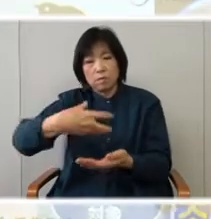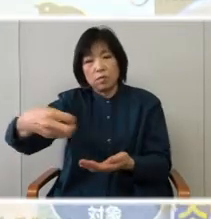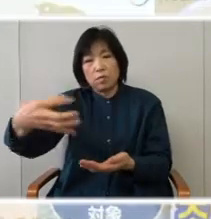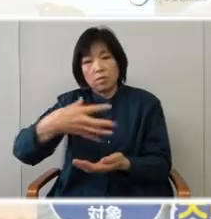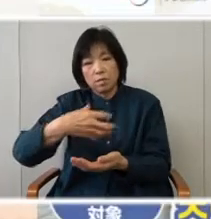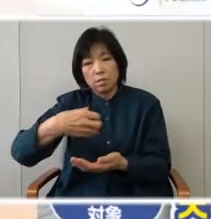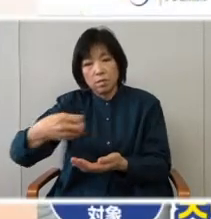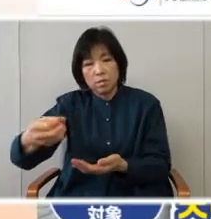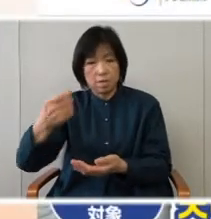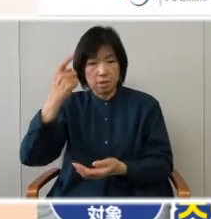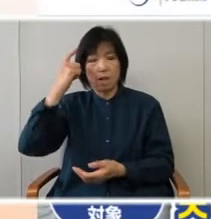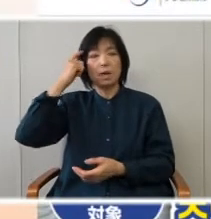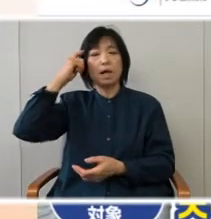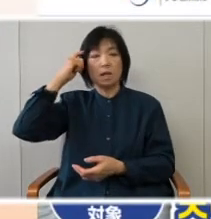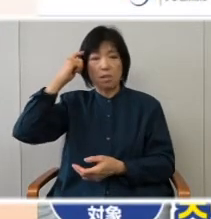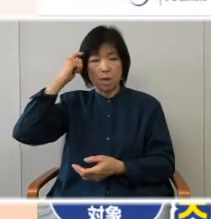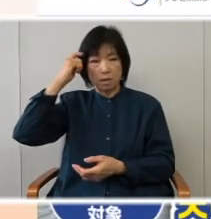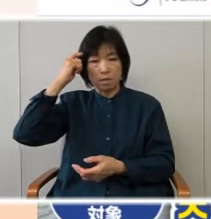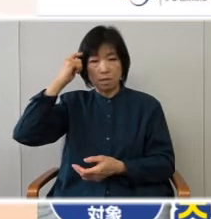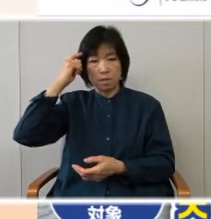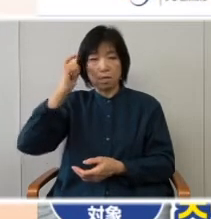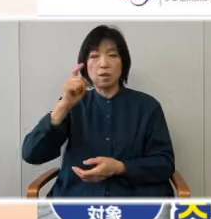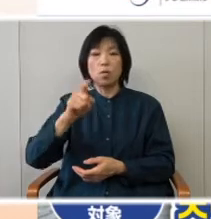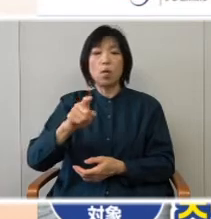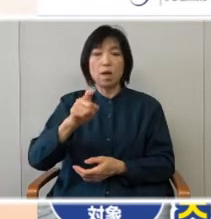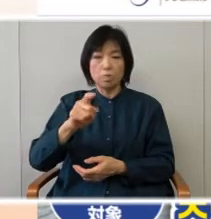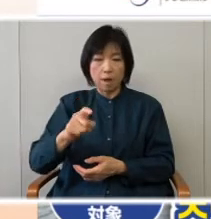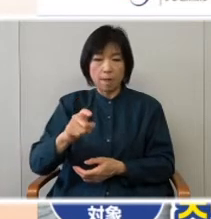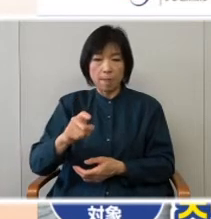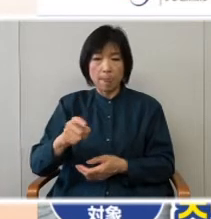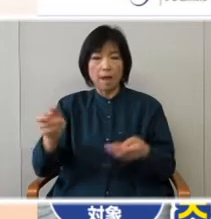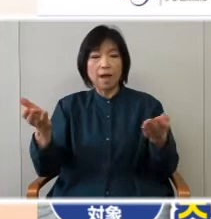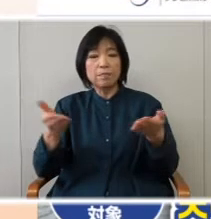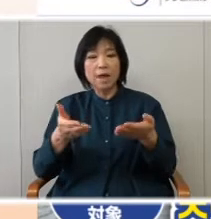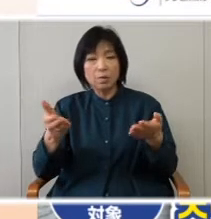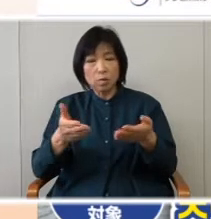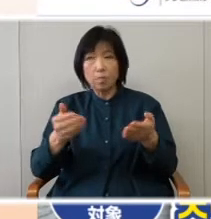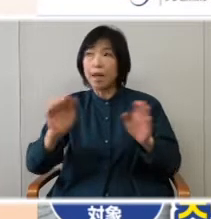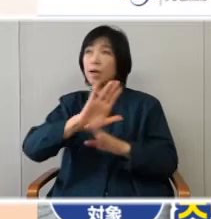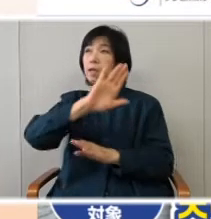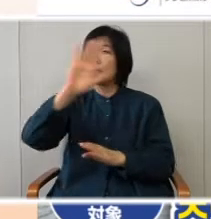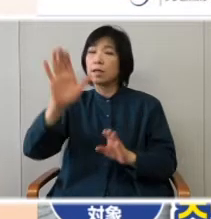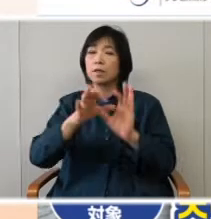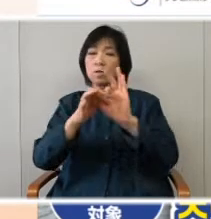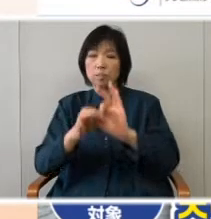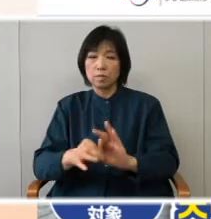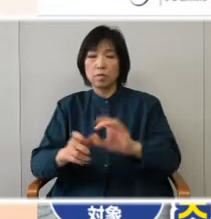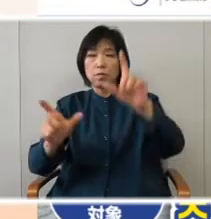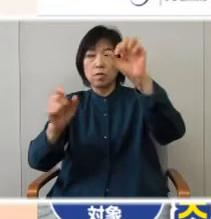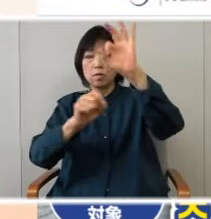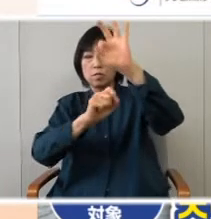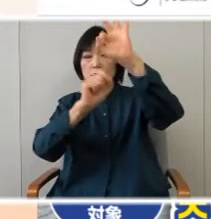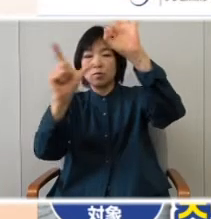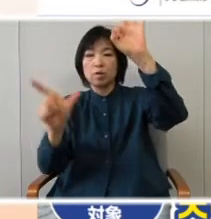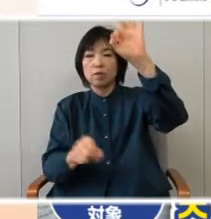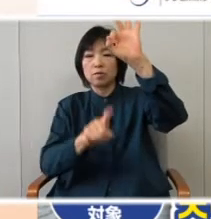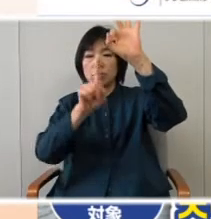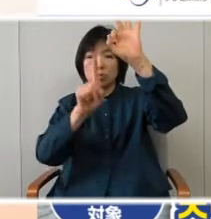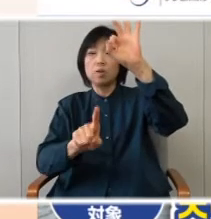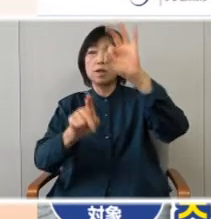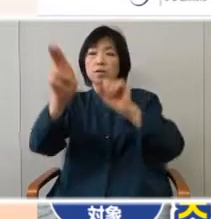。で、これはイベント、まあ、天気にもよりますけれども10月の1日の午後1時